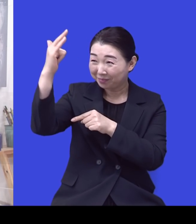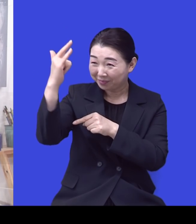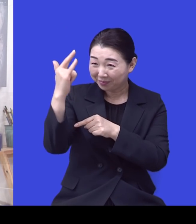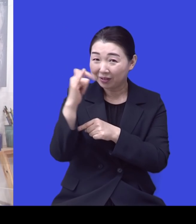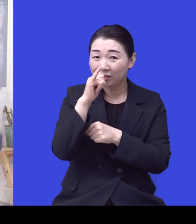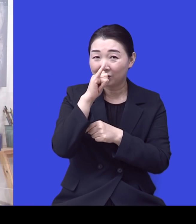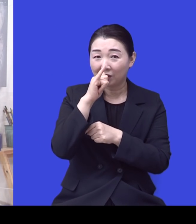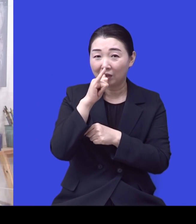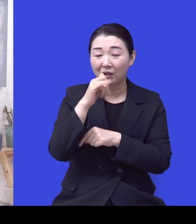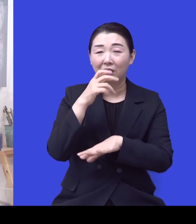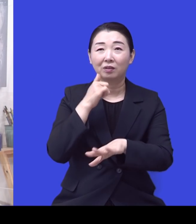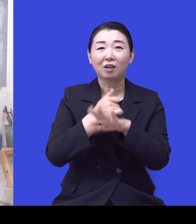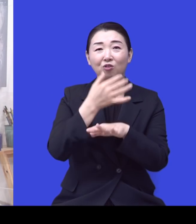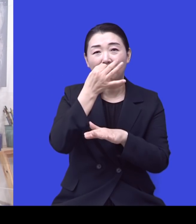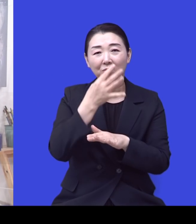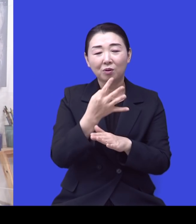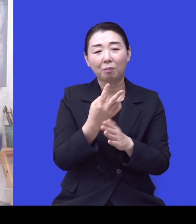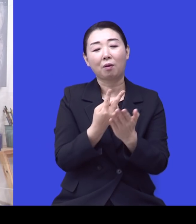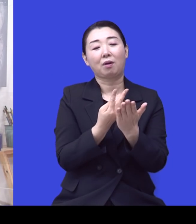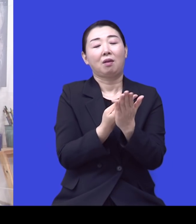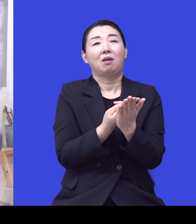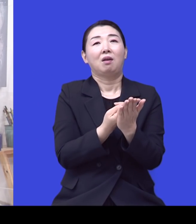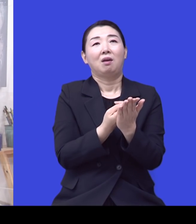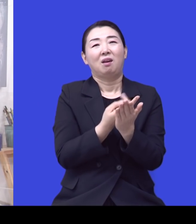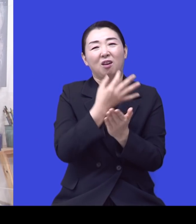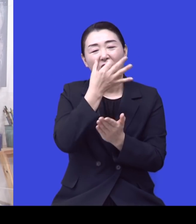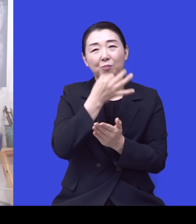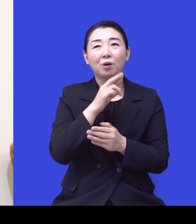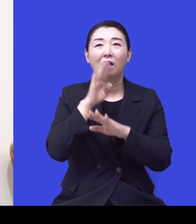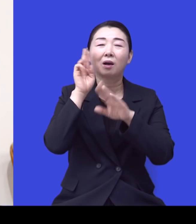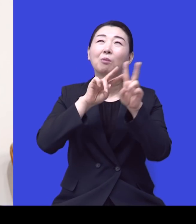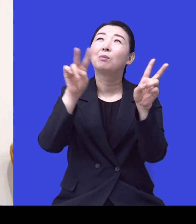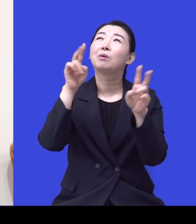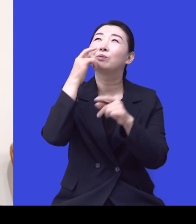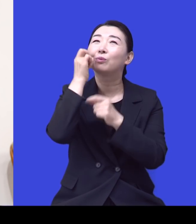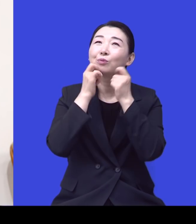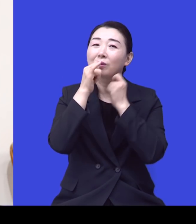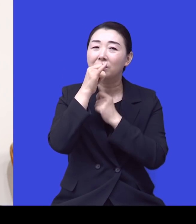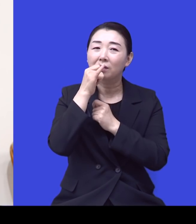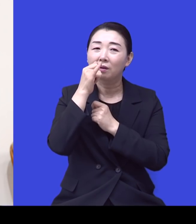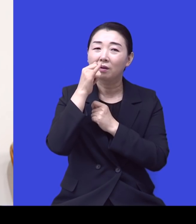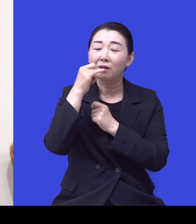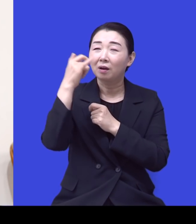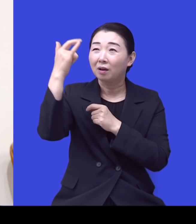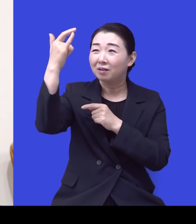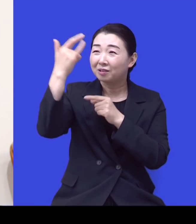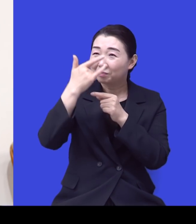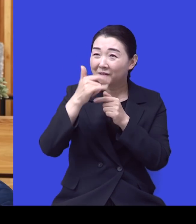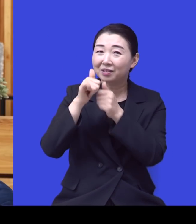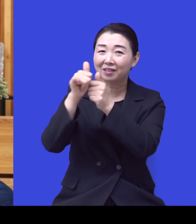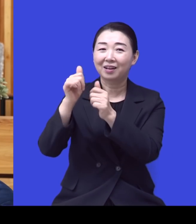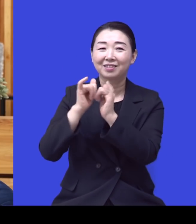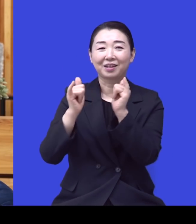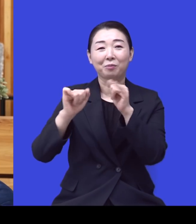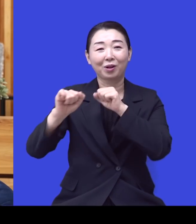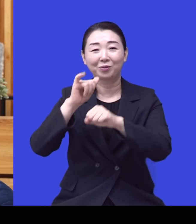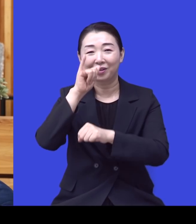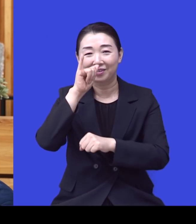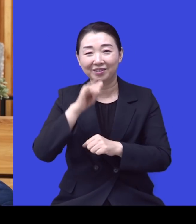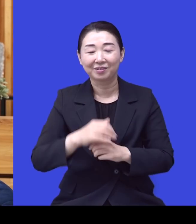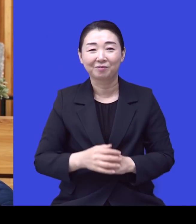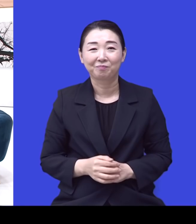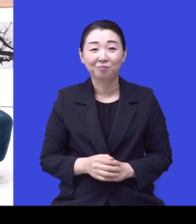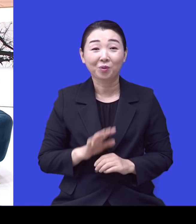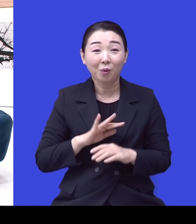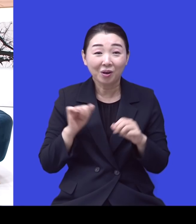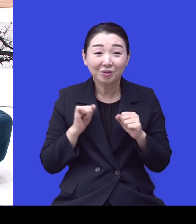힘드니까 벽에 기대서 이렇게 울고 네. 하늘 쳐다보고 울고 이러는데 예. 그 빛을 따라서 사람이 움직이더라고요. 그러니까 여기 빛이 움직일